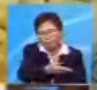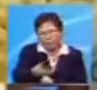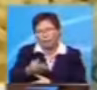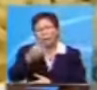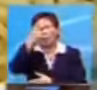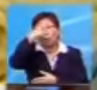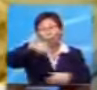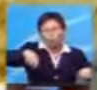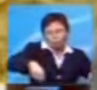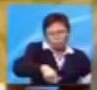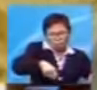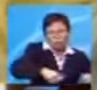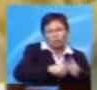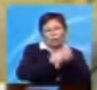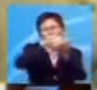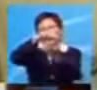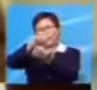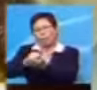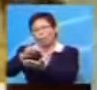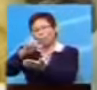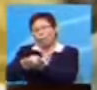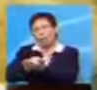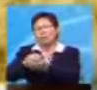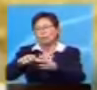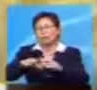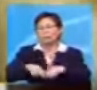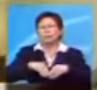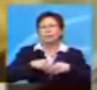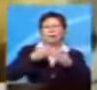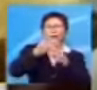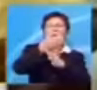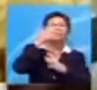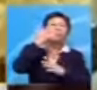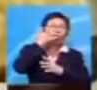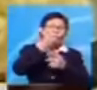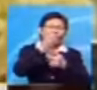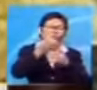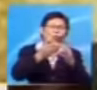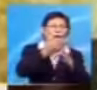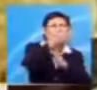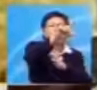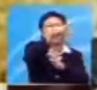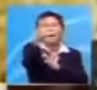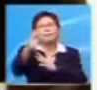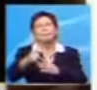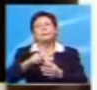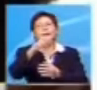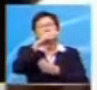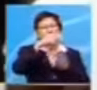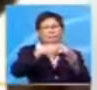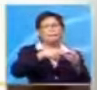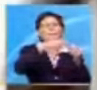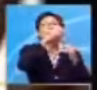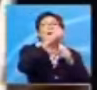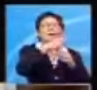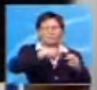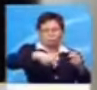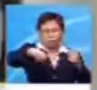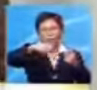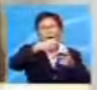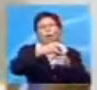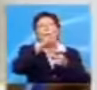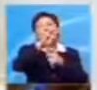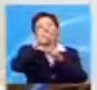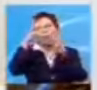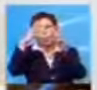masakan mengikut pesanan yang diterima melalui telefon serta aplikasi lain seperti mesej WhatsApp dan Facebook